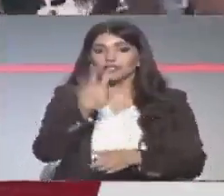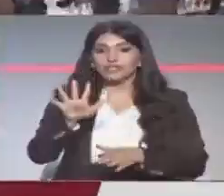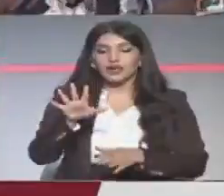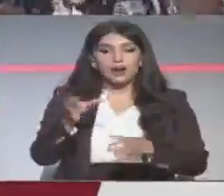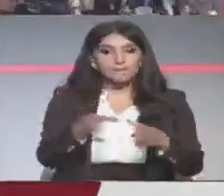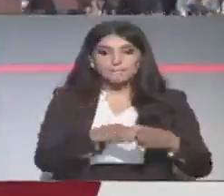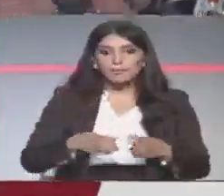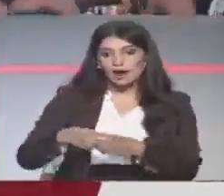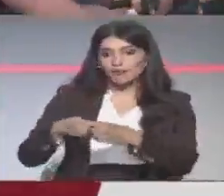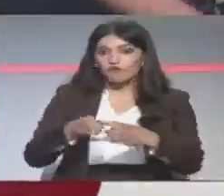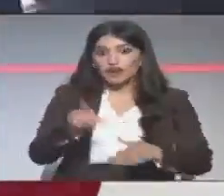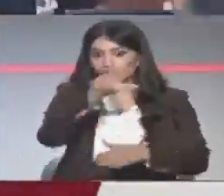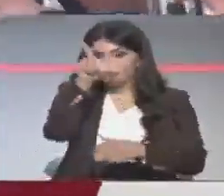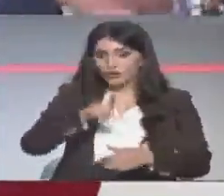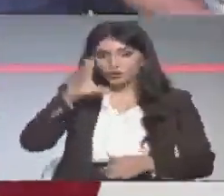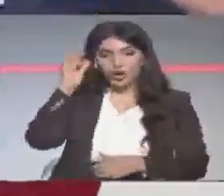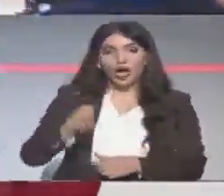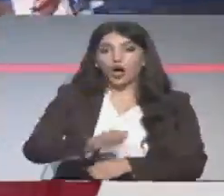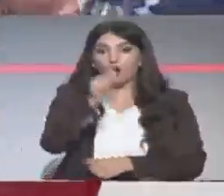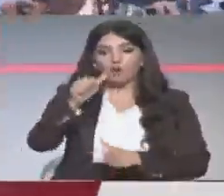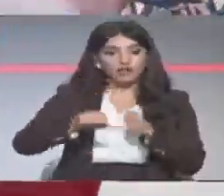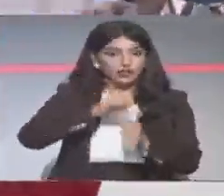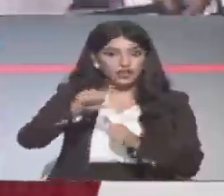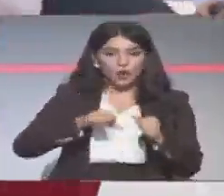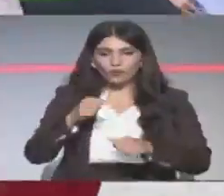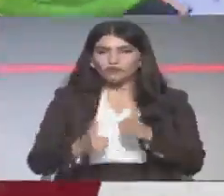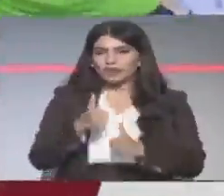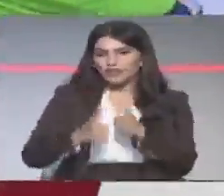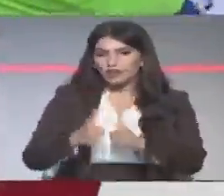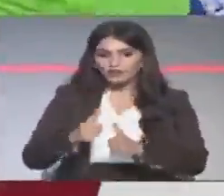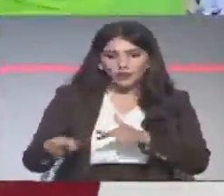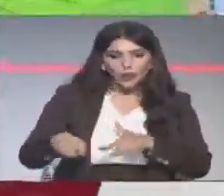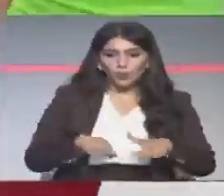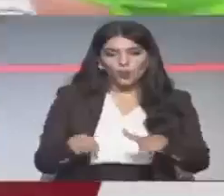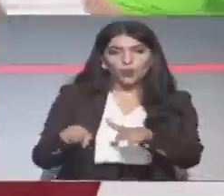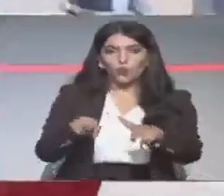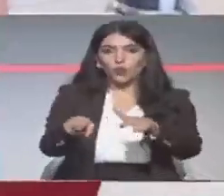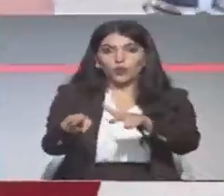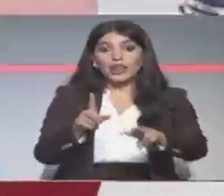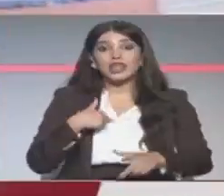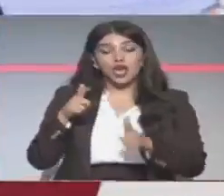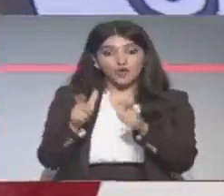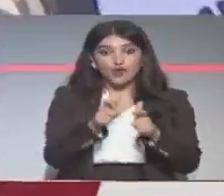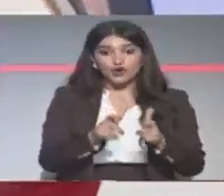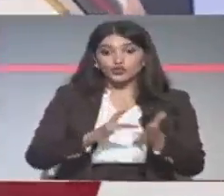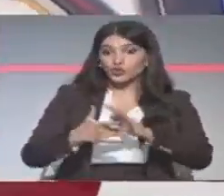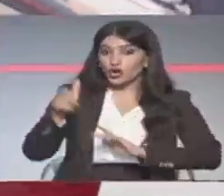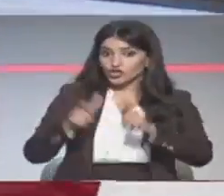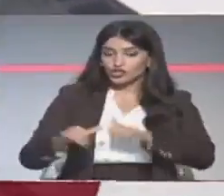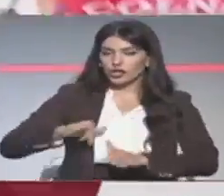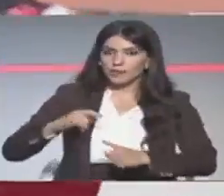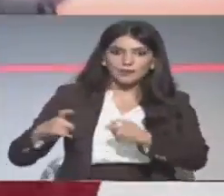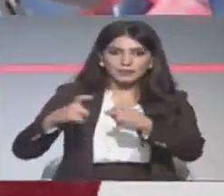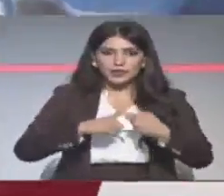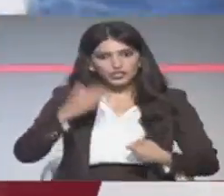ولايات الجمهورية. نسخة أولى سجلت تنافسا كبيرا من خلال مسلك متنوع، مثل فرصة لمختلف الأصناف